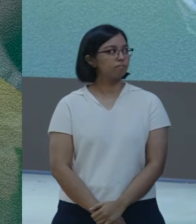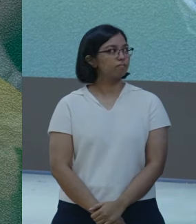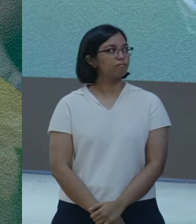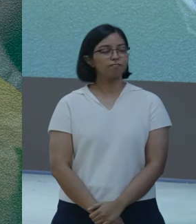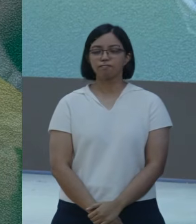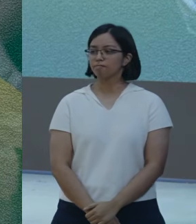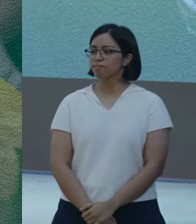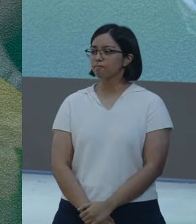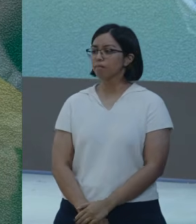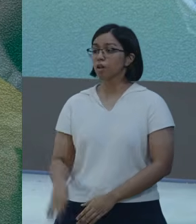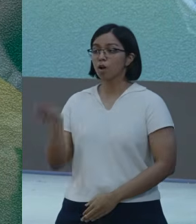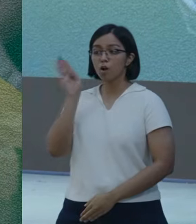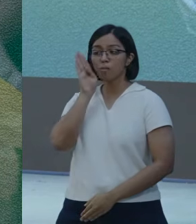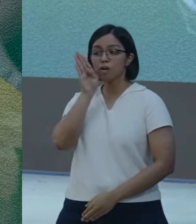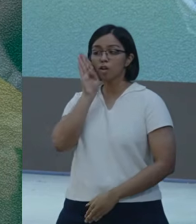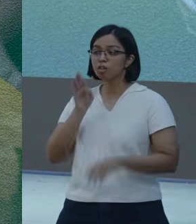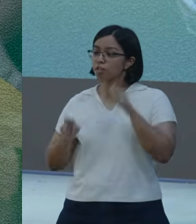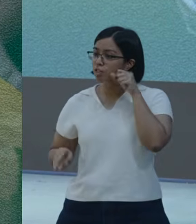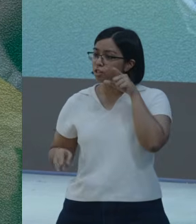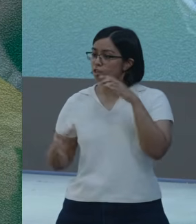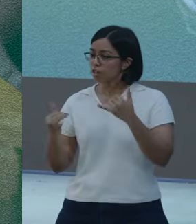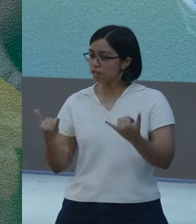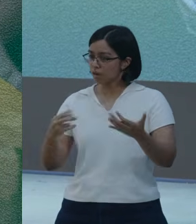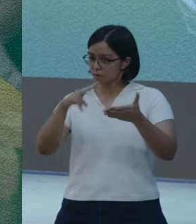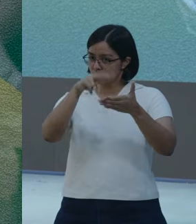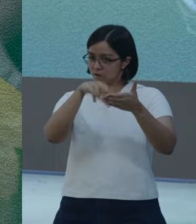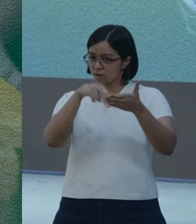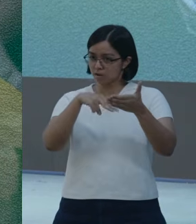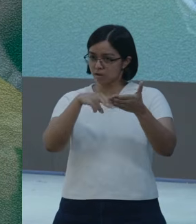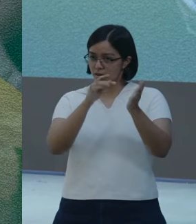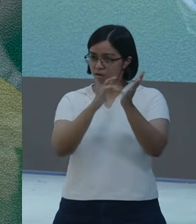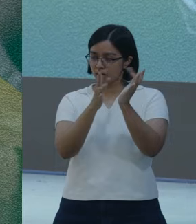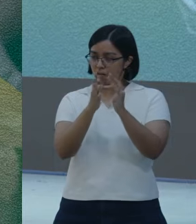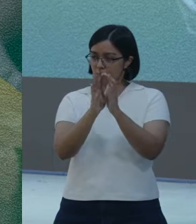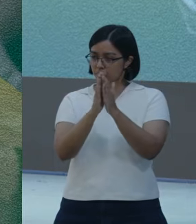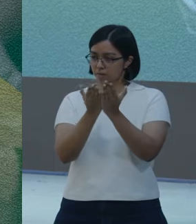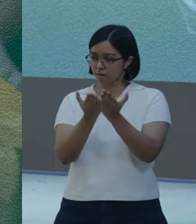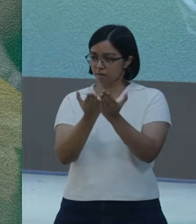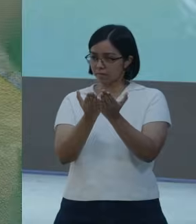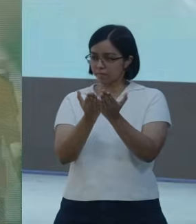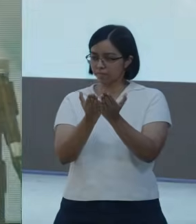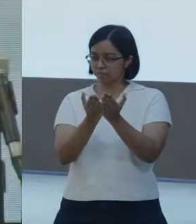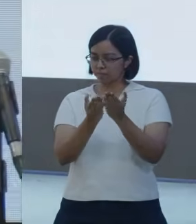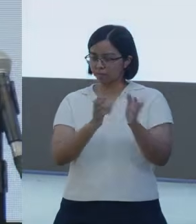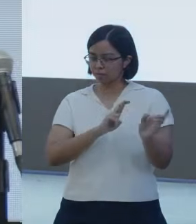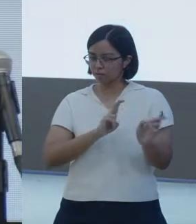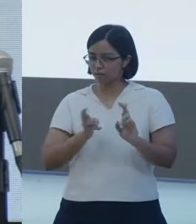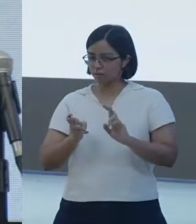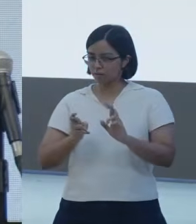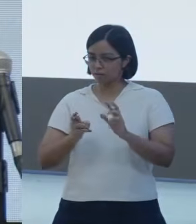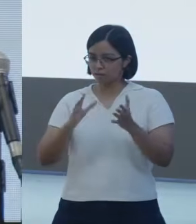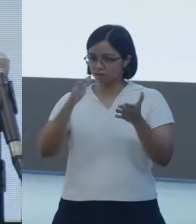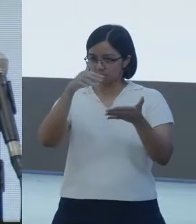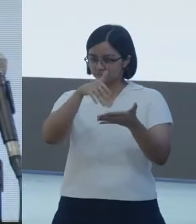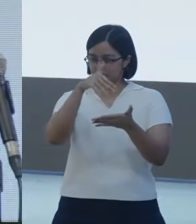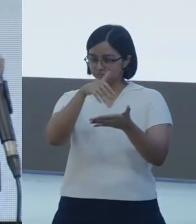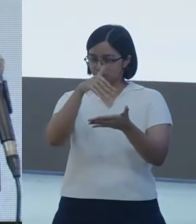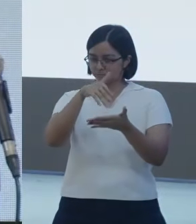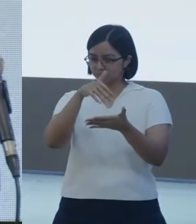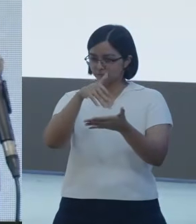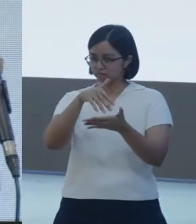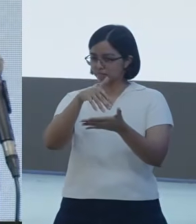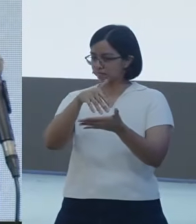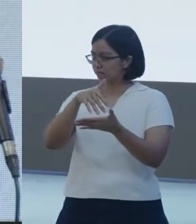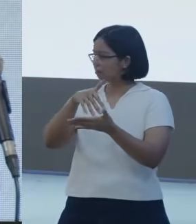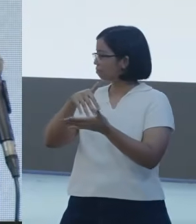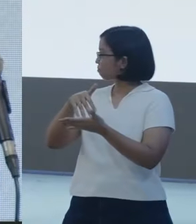Mga kapatid, tayo po ngayon ay babasa ng banal na kasulatan bilang paghahanda sa ating pag-aaral nito. Ang ating pong teksto